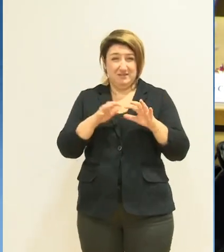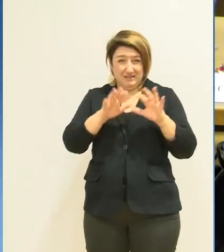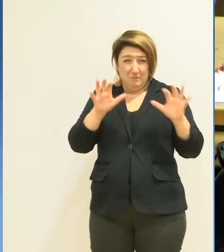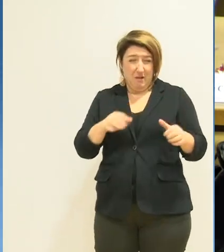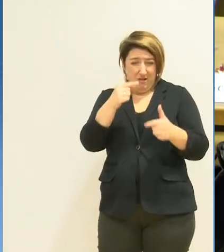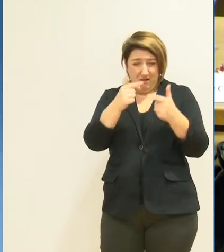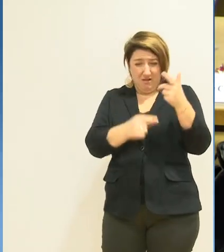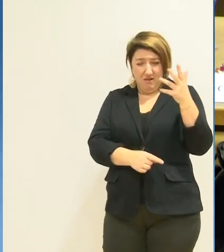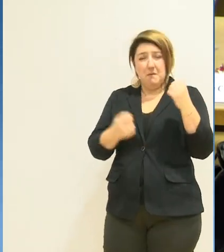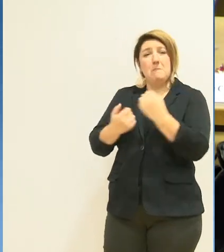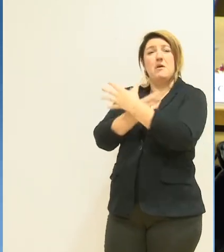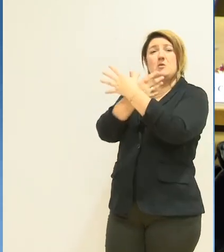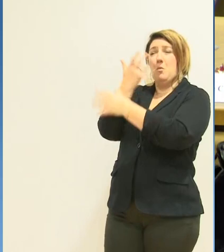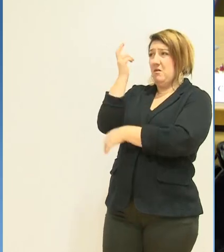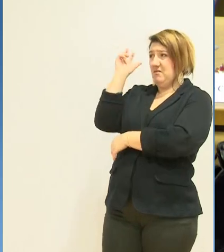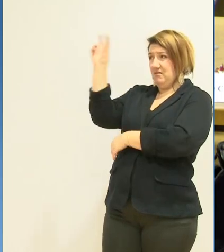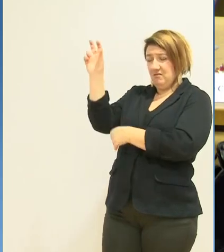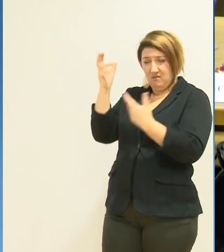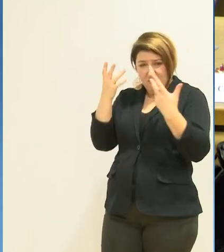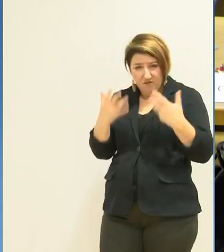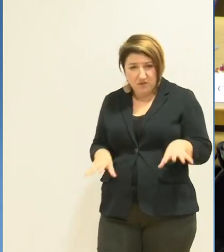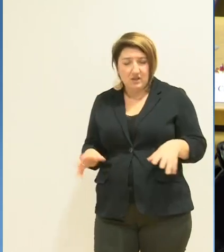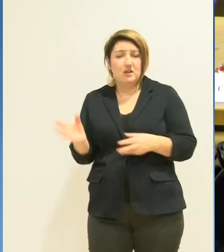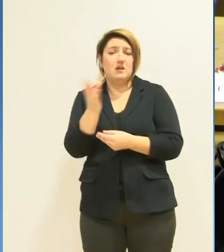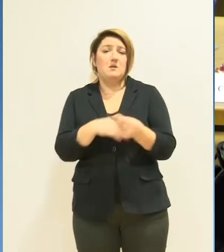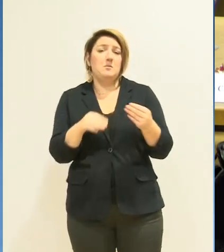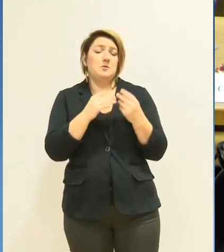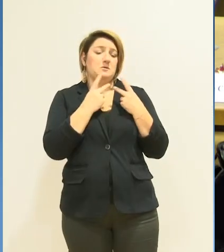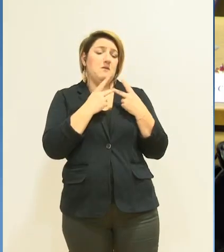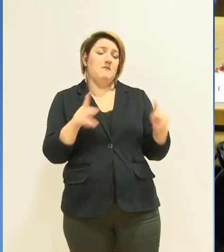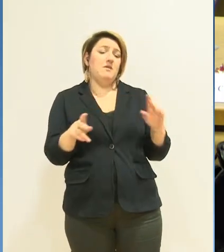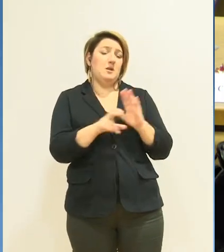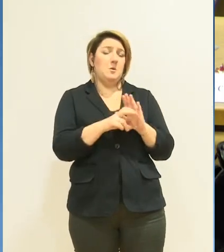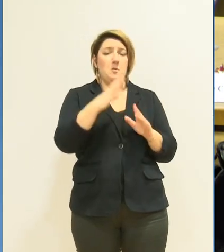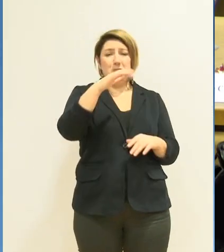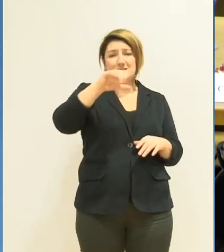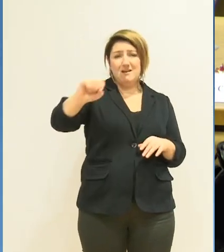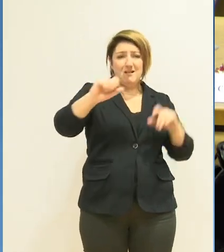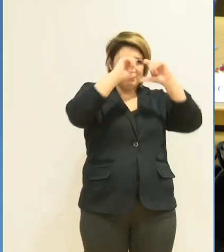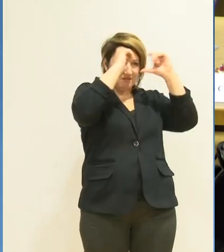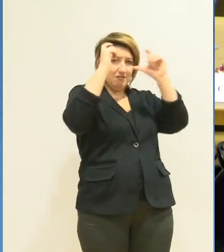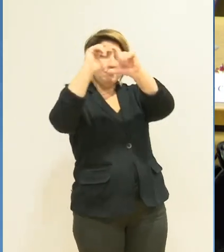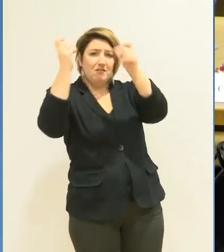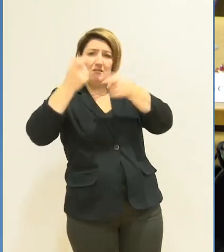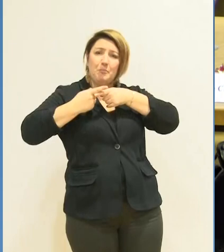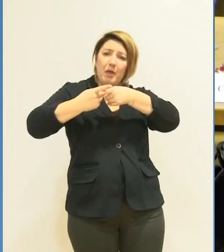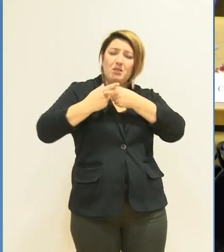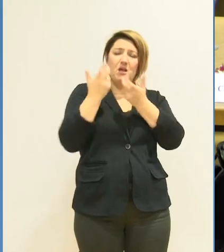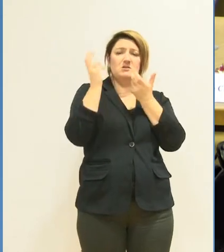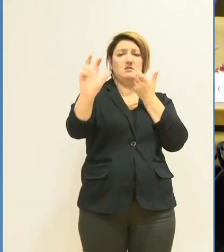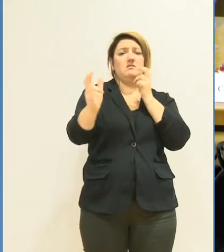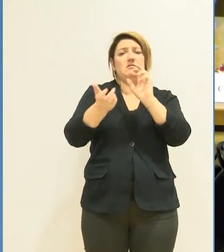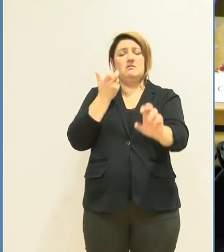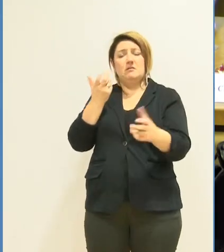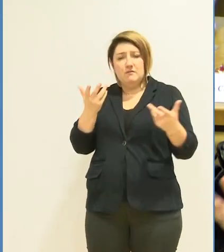que le changement de périmètre ont également eu lieu entre la ville de grenoble et son centre communal d'action sociale et que ce qui pourrait apparaître comme des